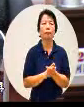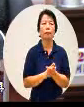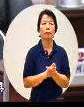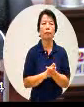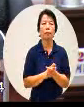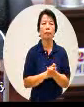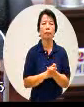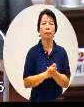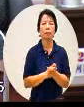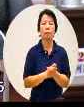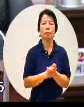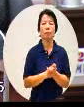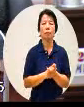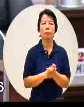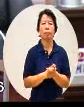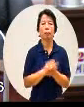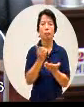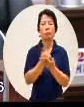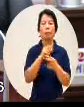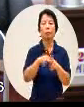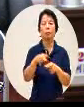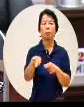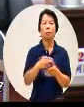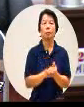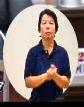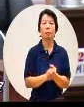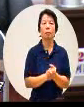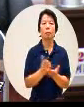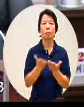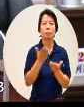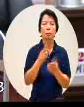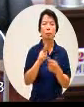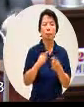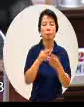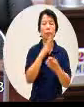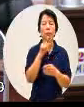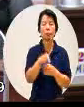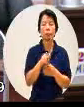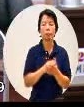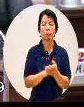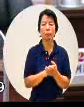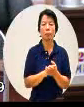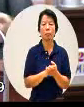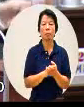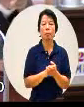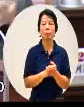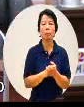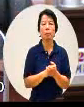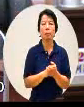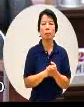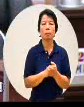好請坐請坐差不多應該是這樣吧來下一位